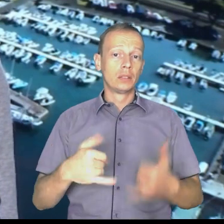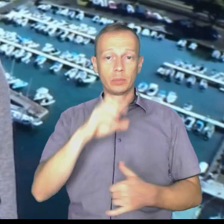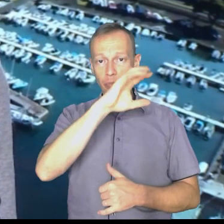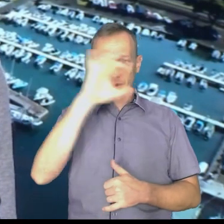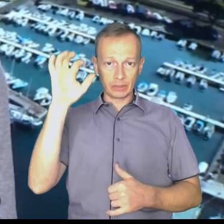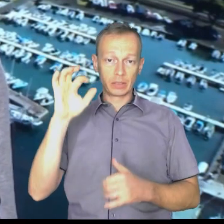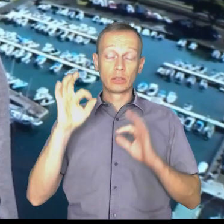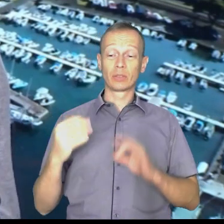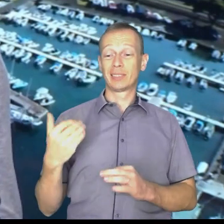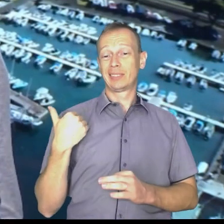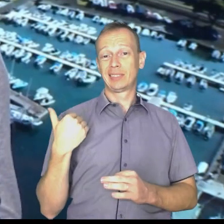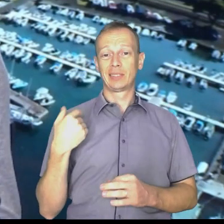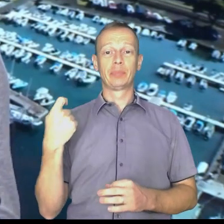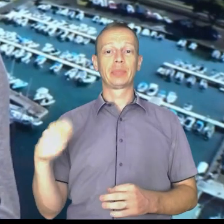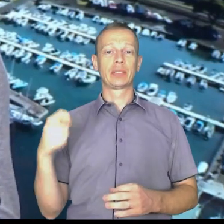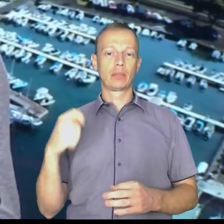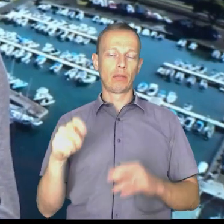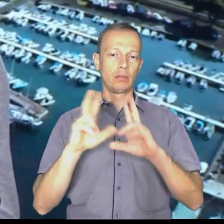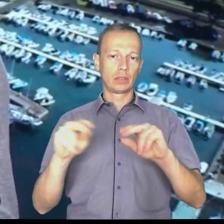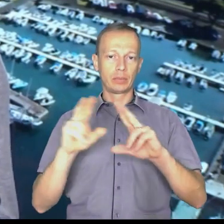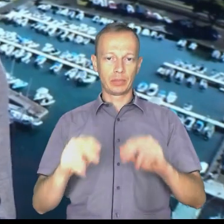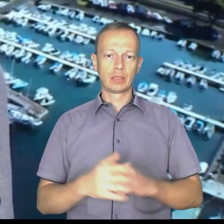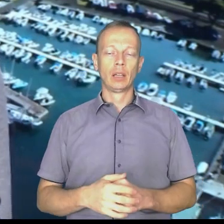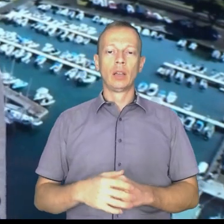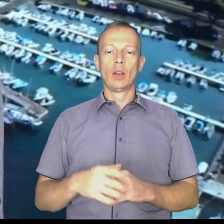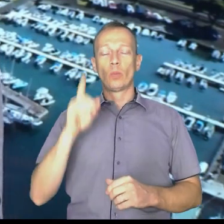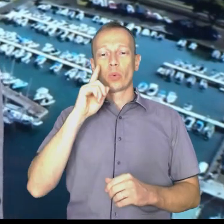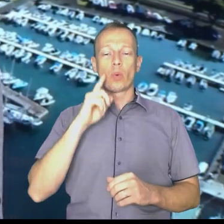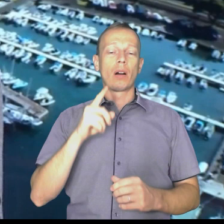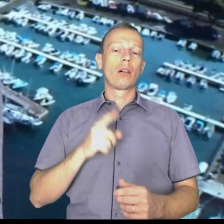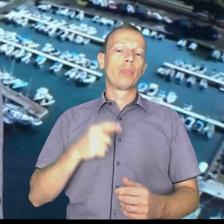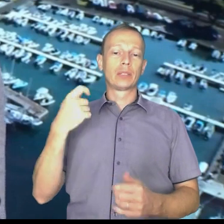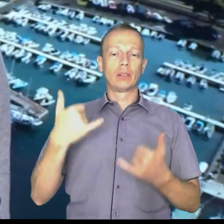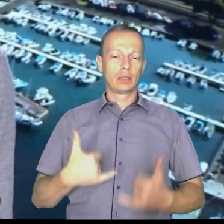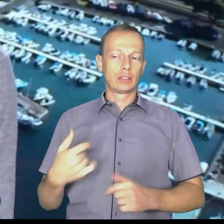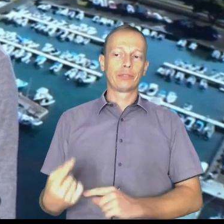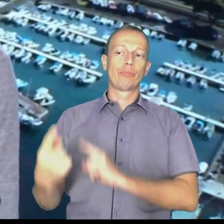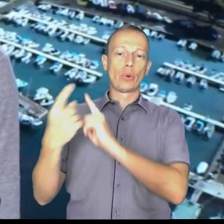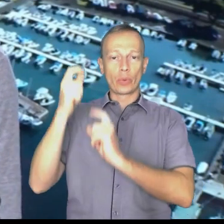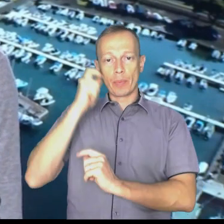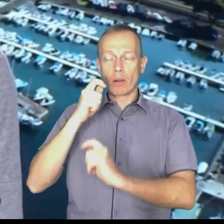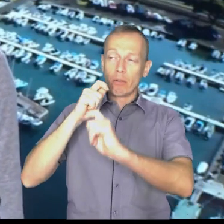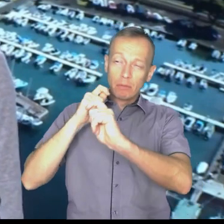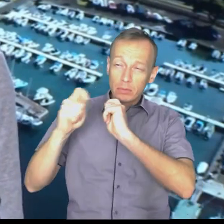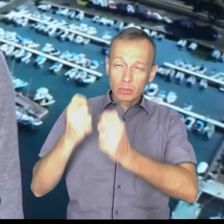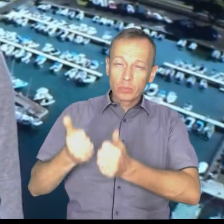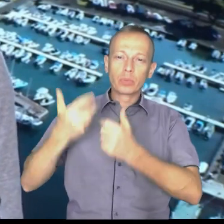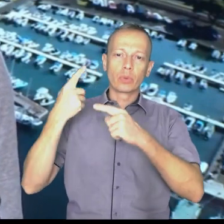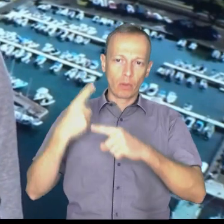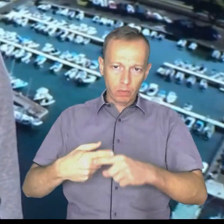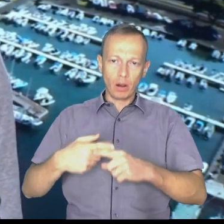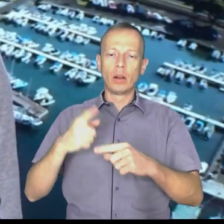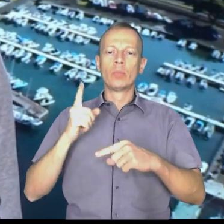Fritch en début de soirée à Paris. C'était à l'issue d'une série d'entretiens avec le chef de l'État français, le ministre des Outre-mer et le